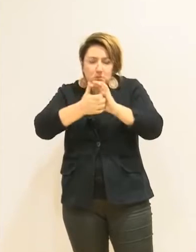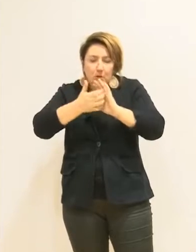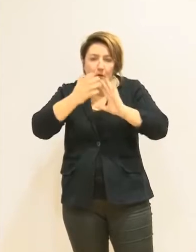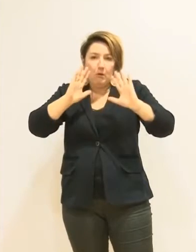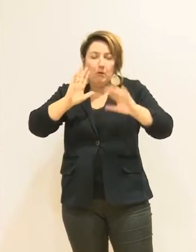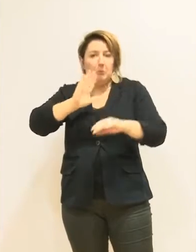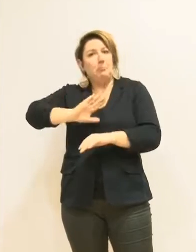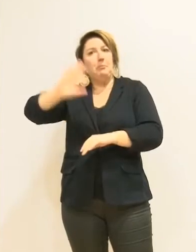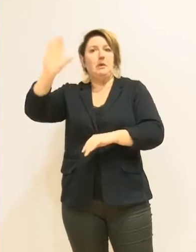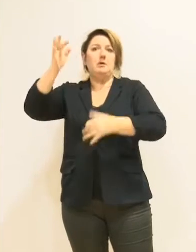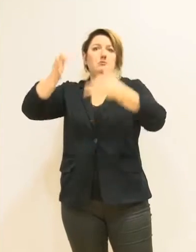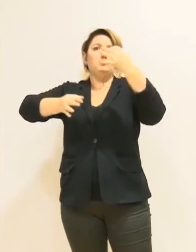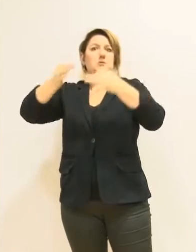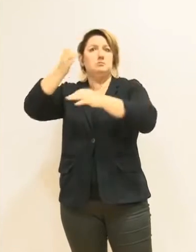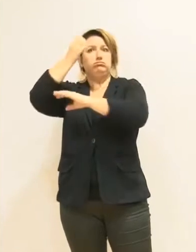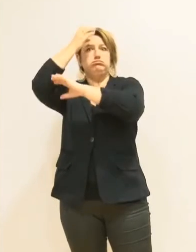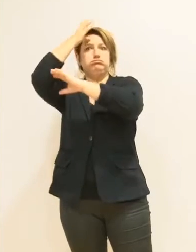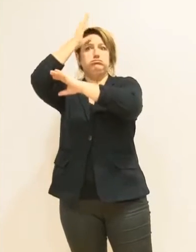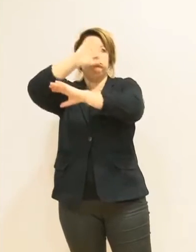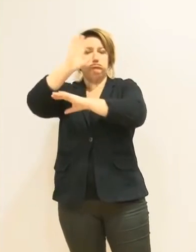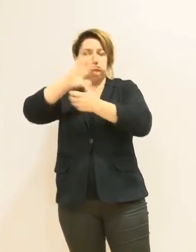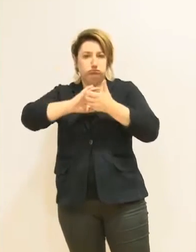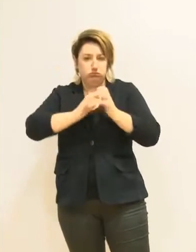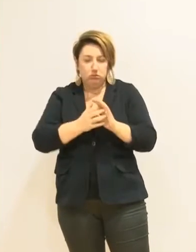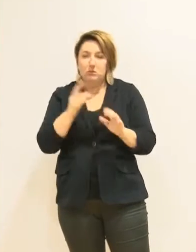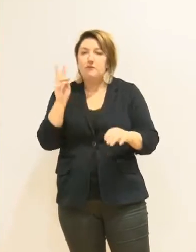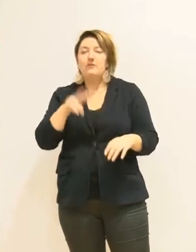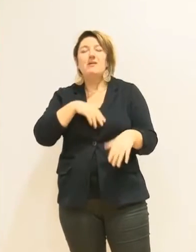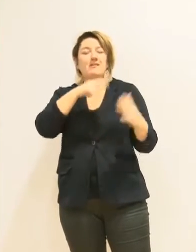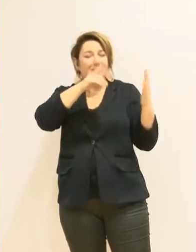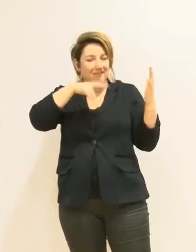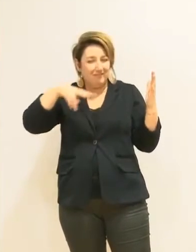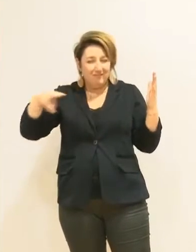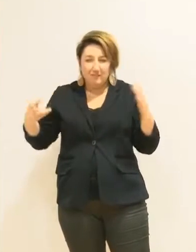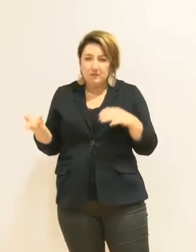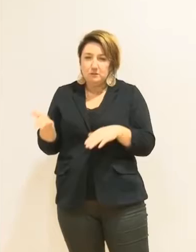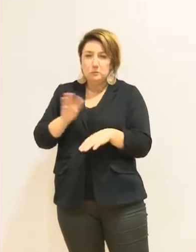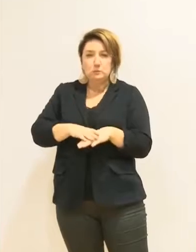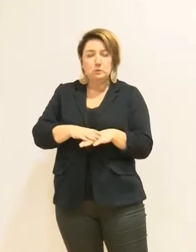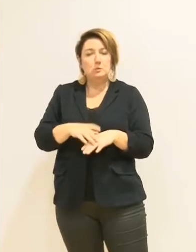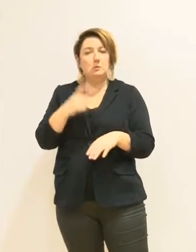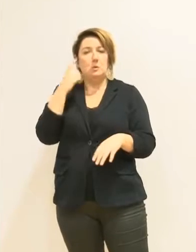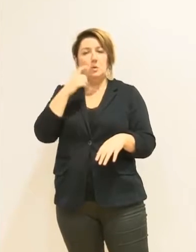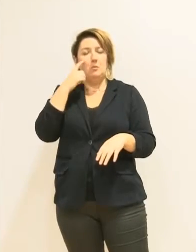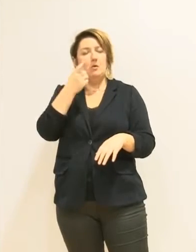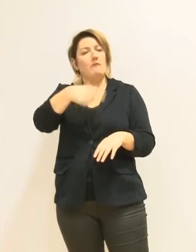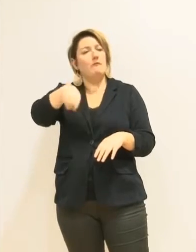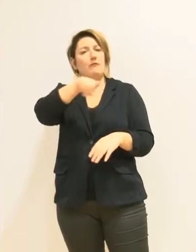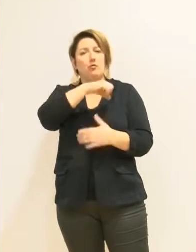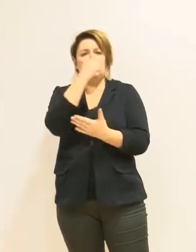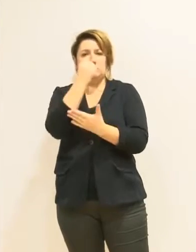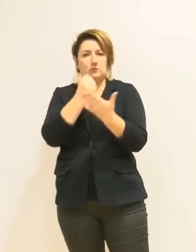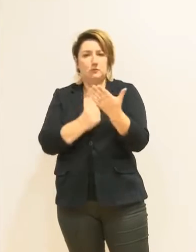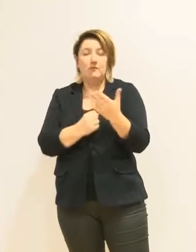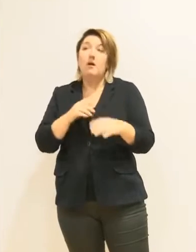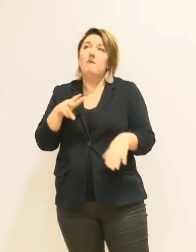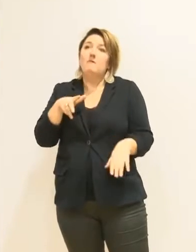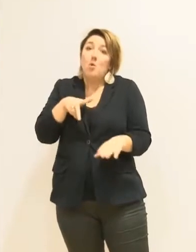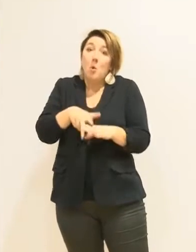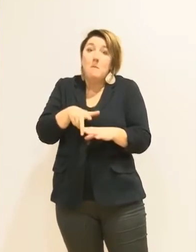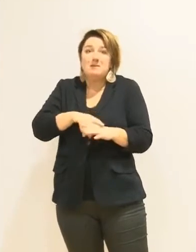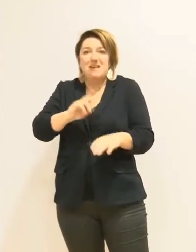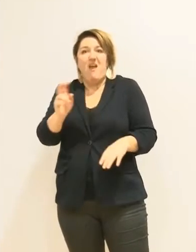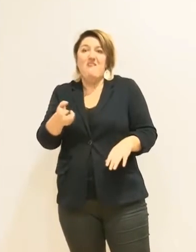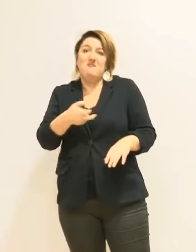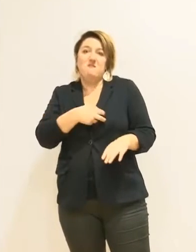sérail. À la lecture de ces délibérations, on s'aperçoit qu'en fait, vous écrivez ou vous commencez à écrire